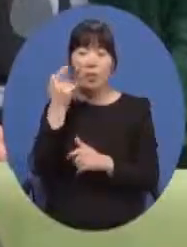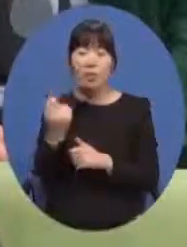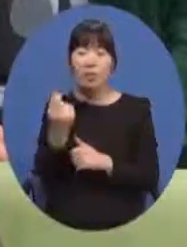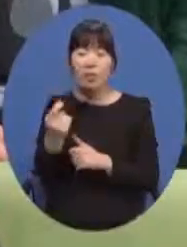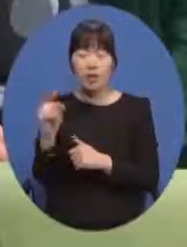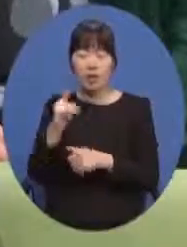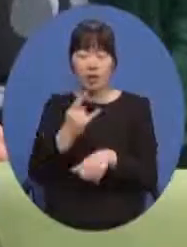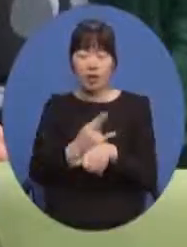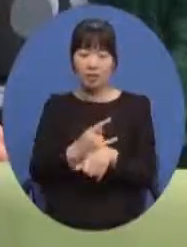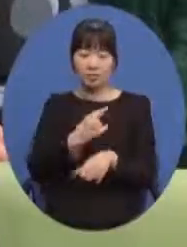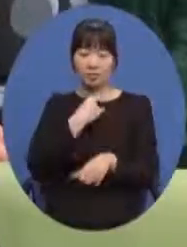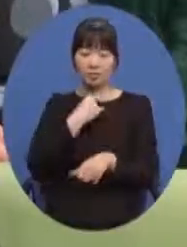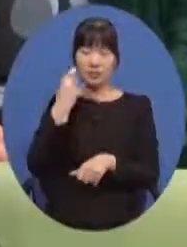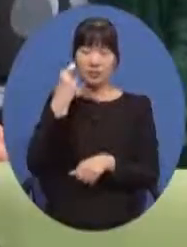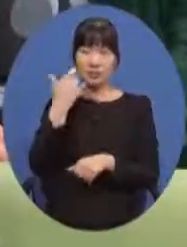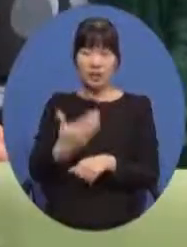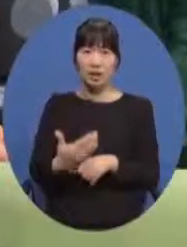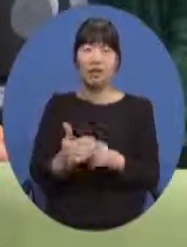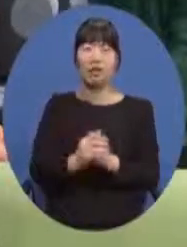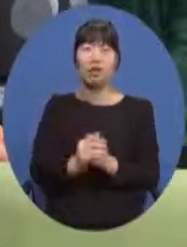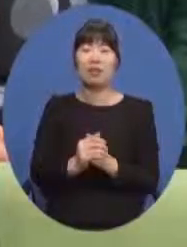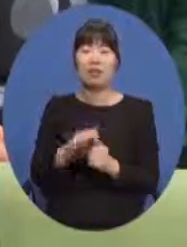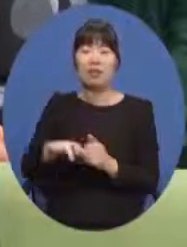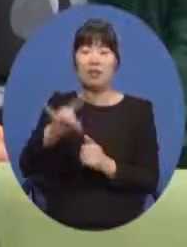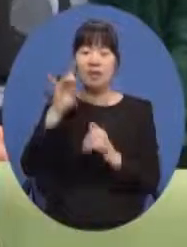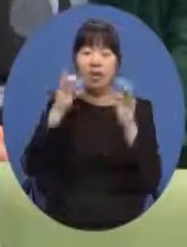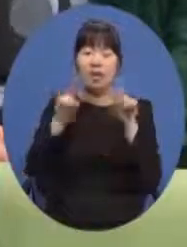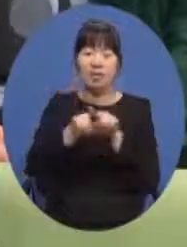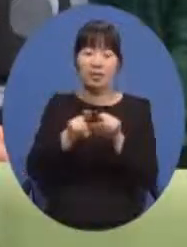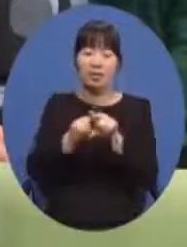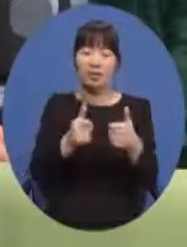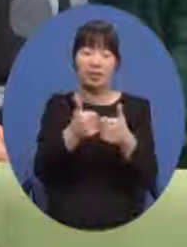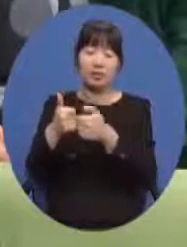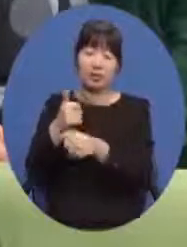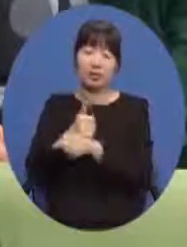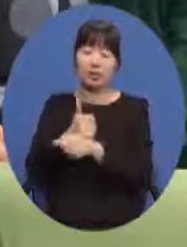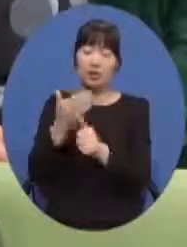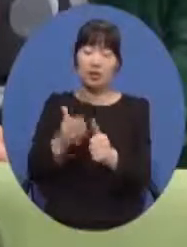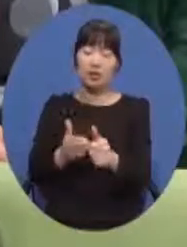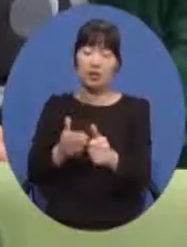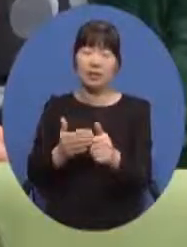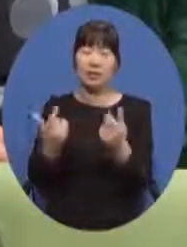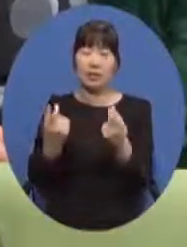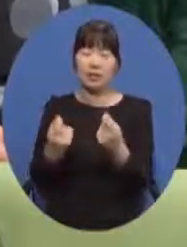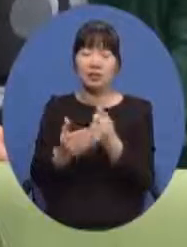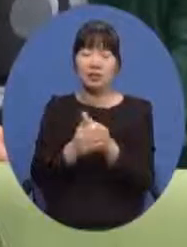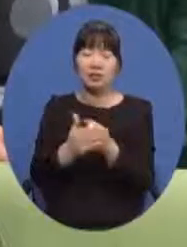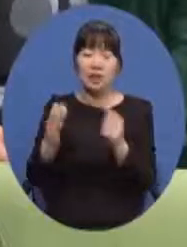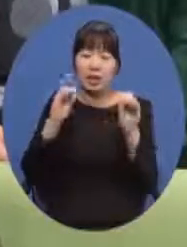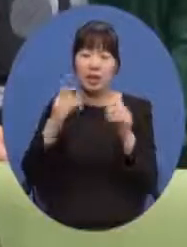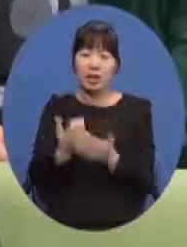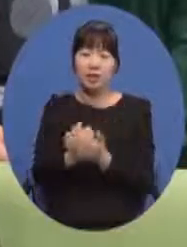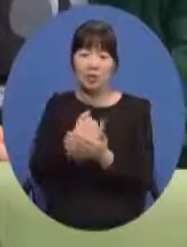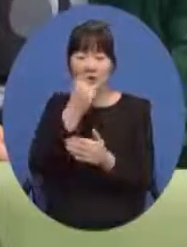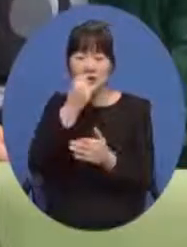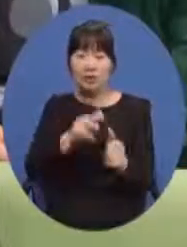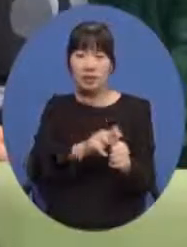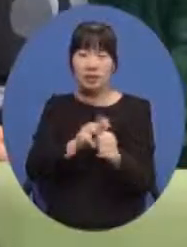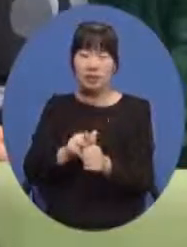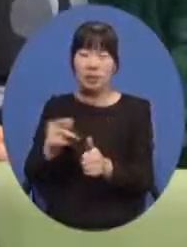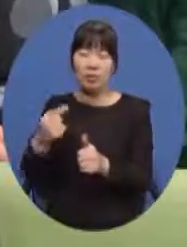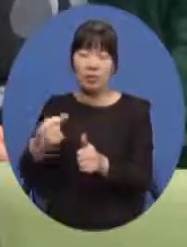이제 뭐를 하고 싶으냐 하는 것은 일단 아이하고 의논을 하고, 또 그렇다고 아이가 갖고 있는